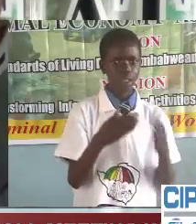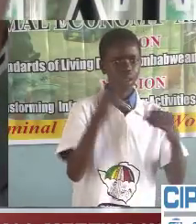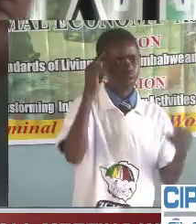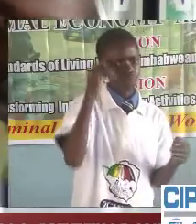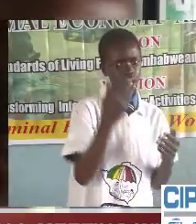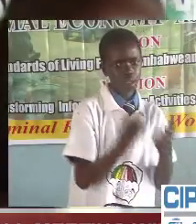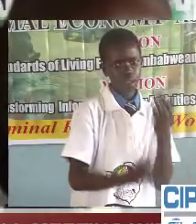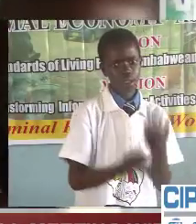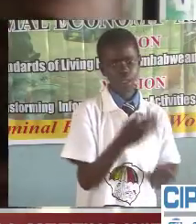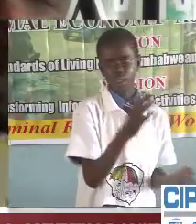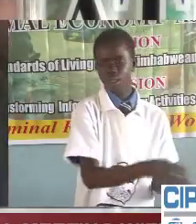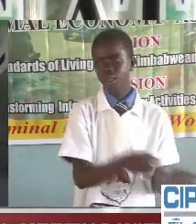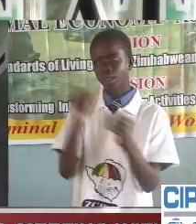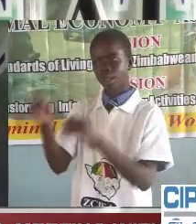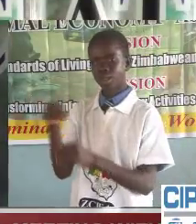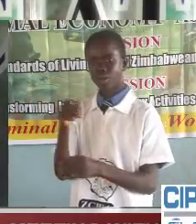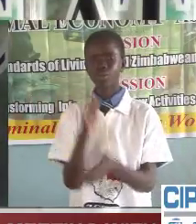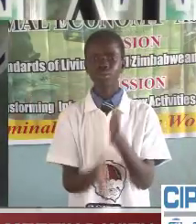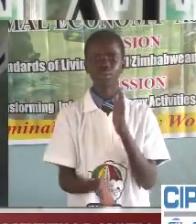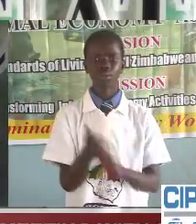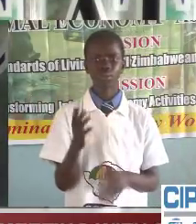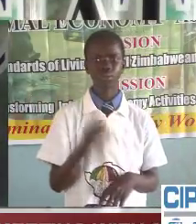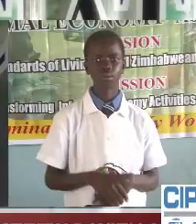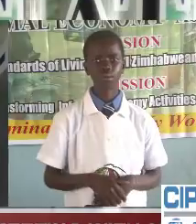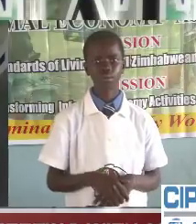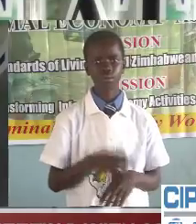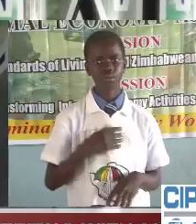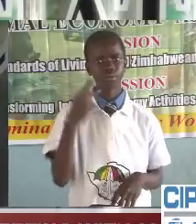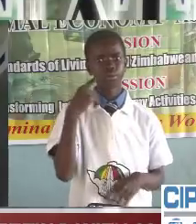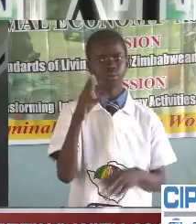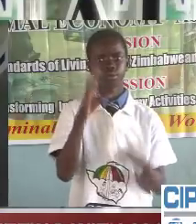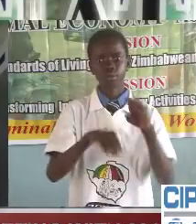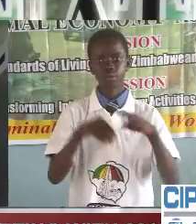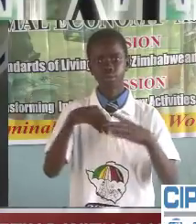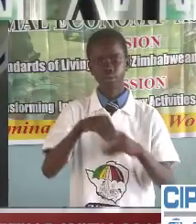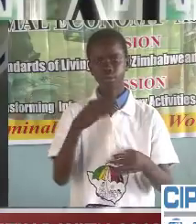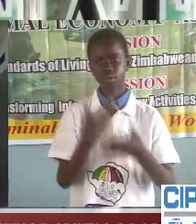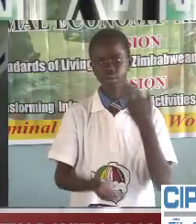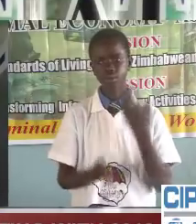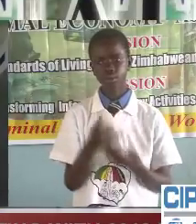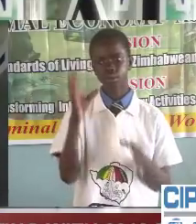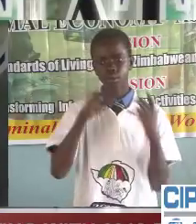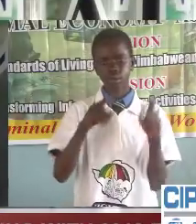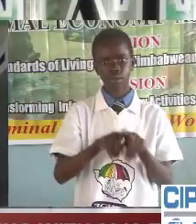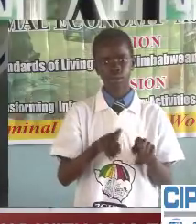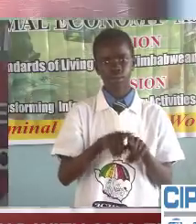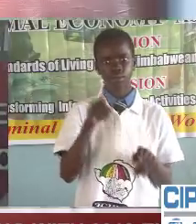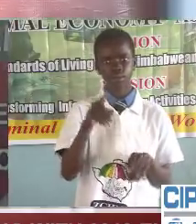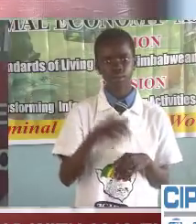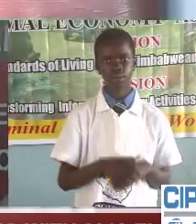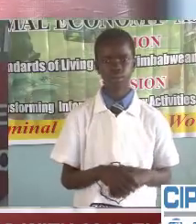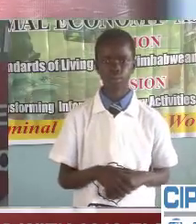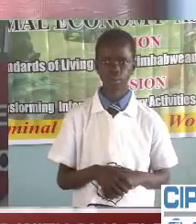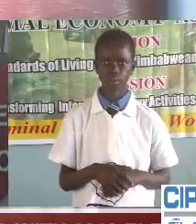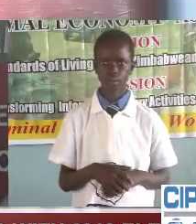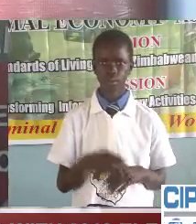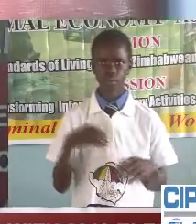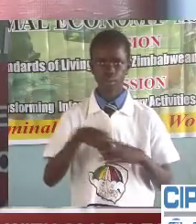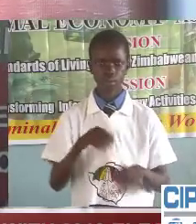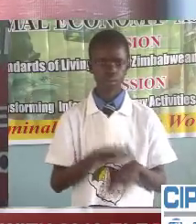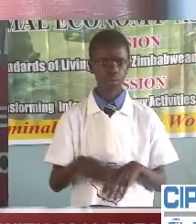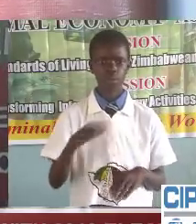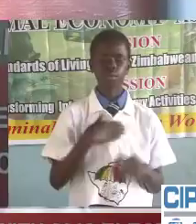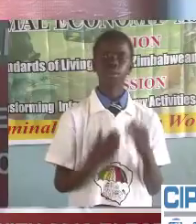kuyeuchidzira mai vangu avo. Inini ndasekutaura kwandamboita ndakaberekerwa muno, inini ndakakura